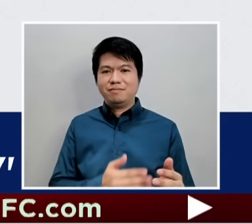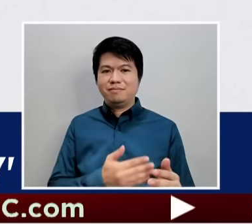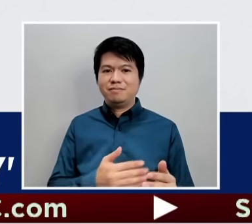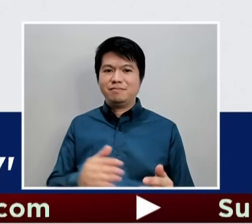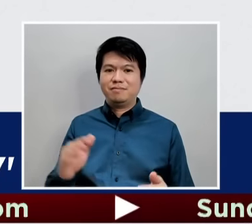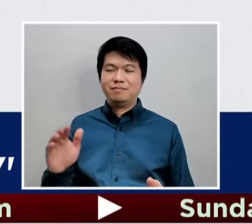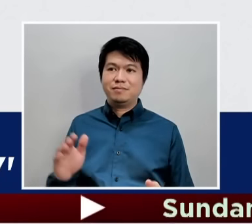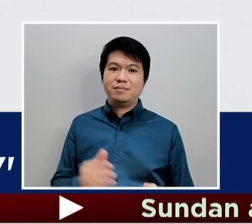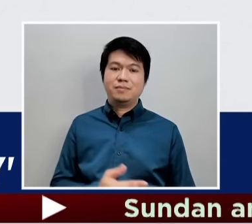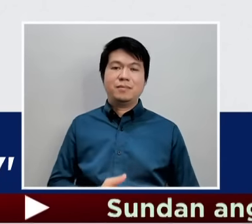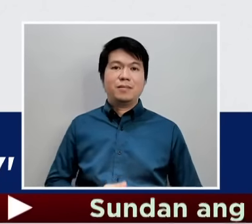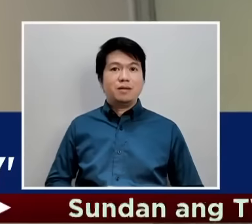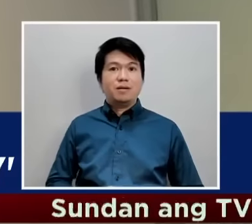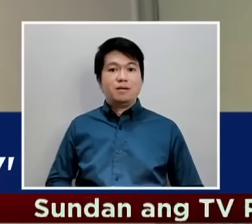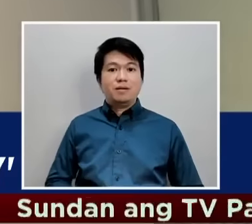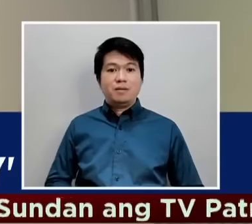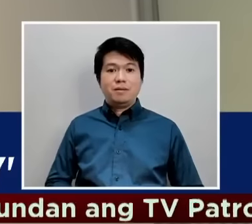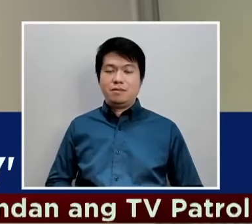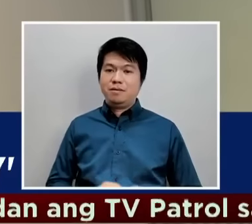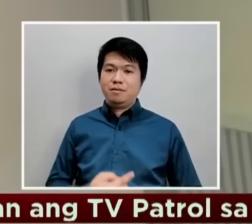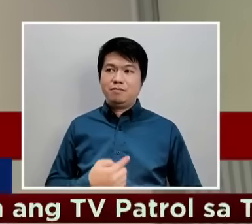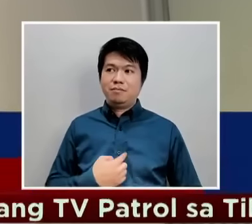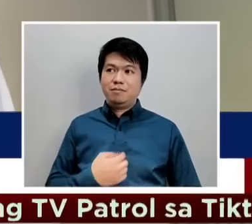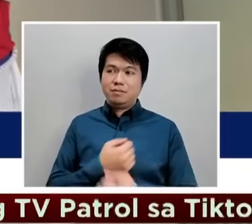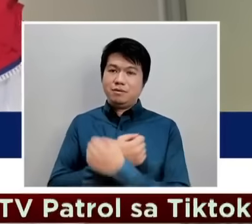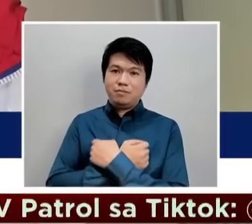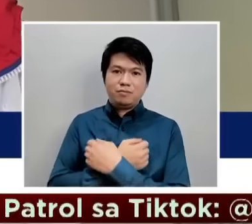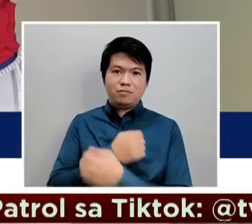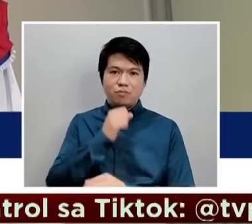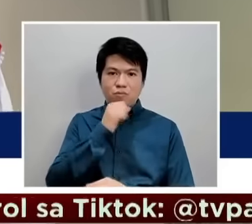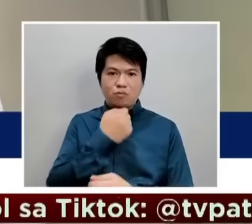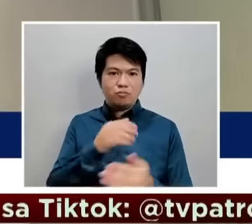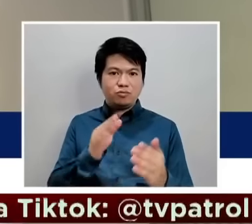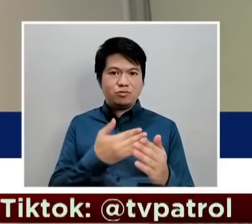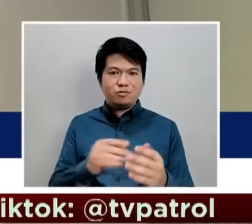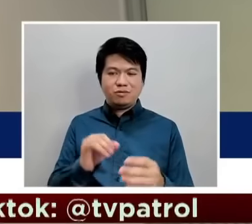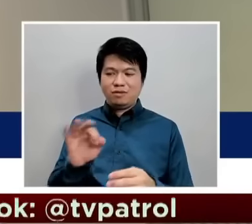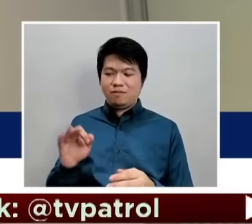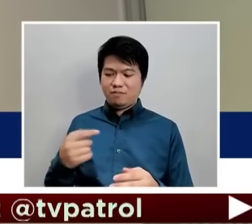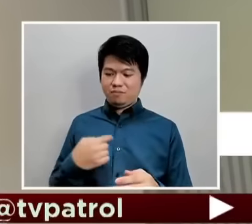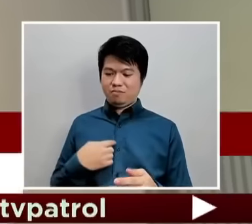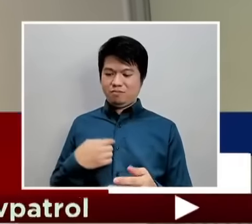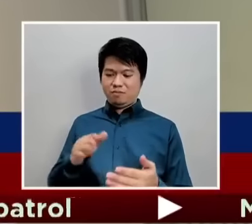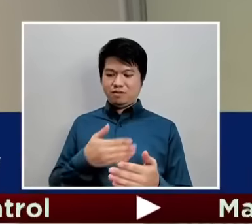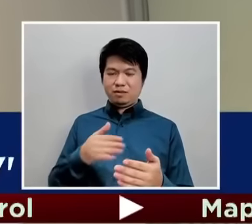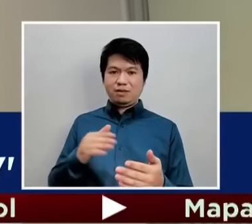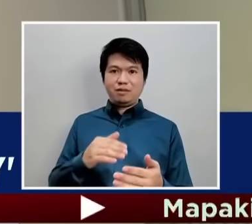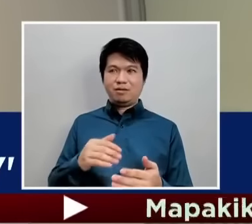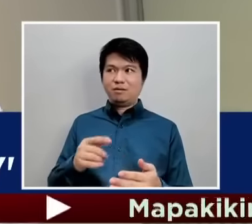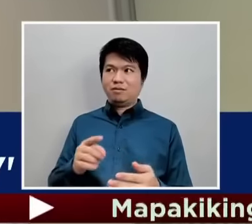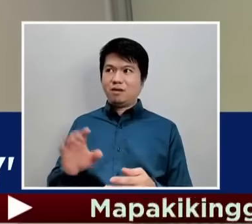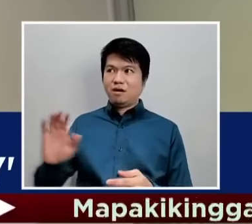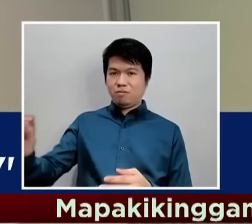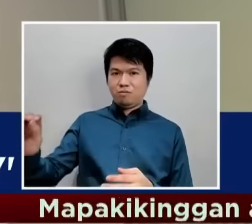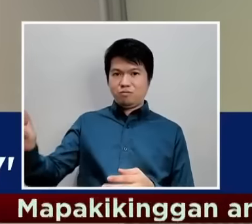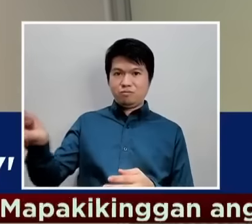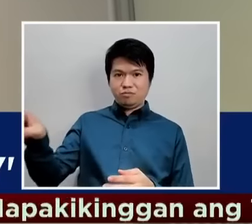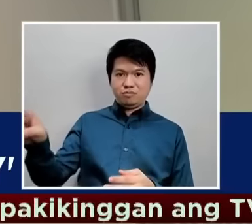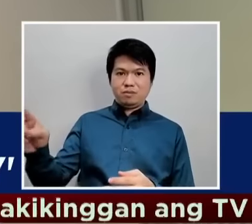love singing old songs. Pag kumakanta ko ng hindi ko original, syempre I try to make it my